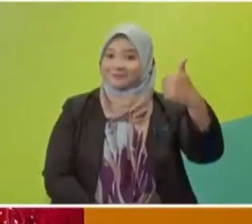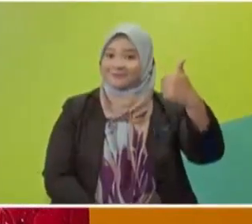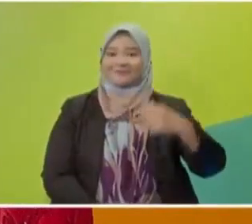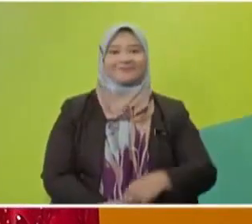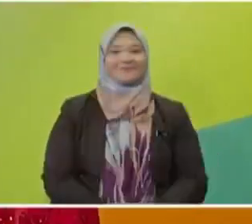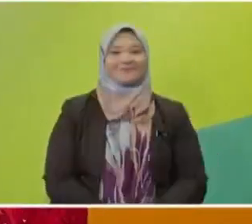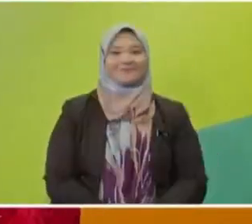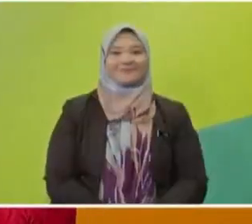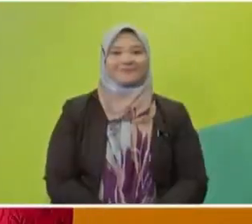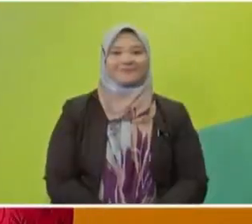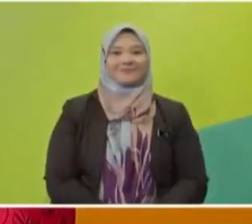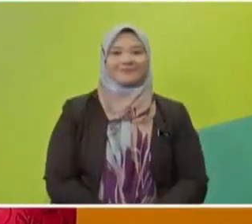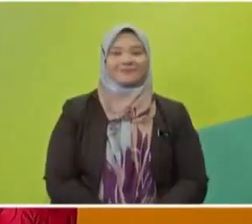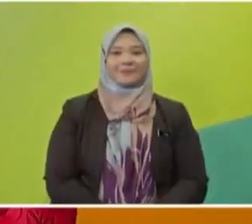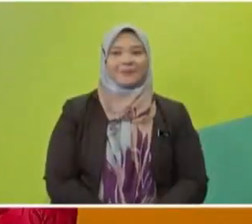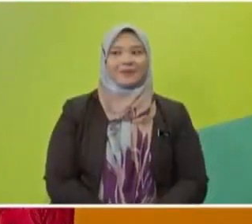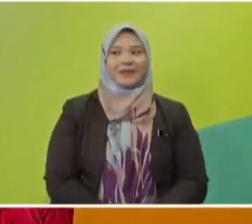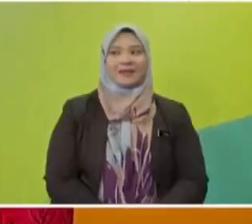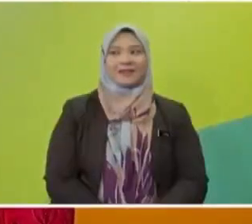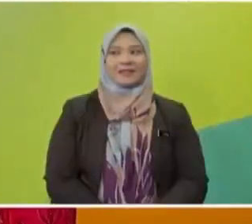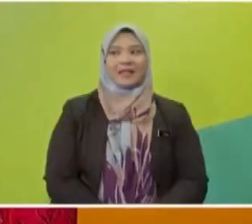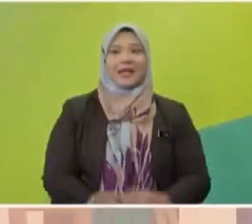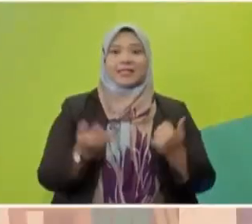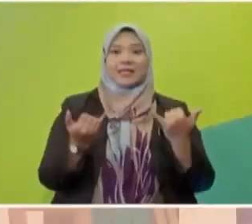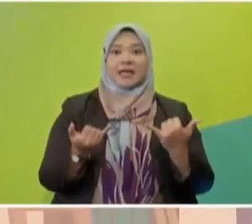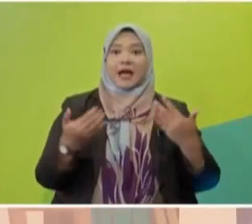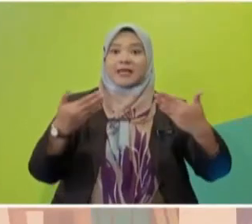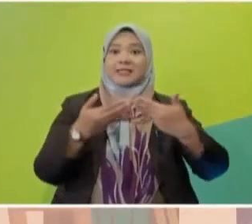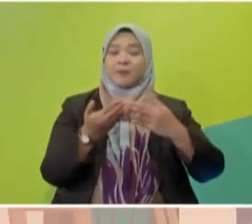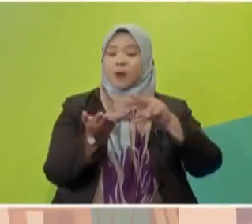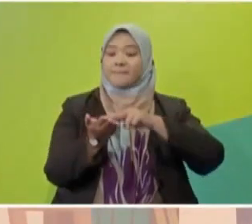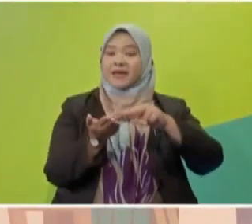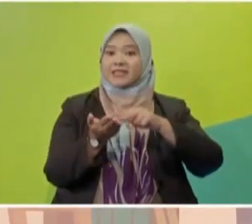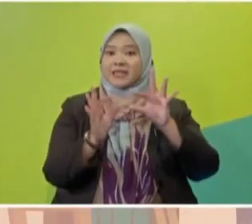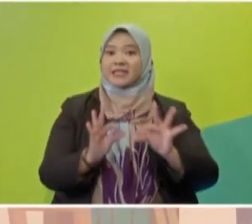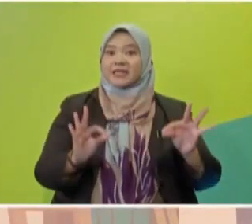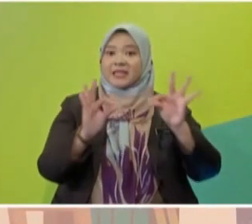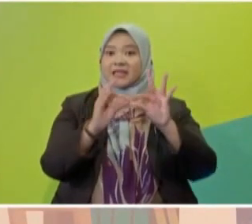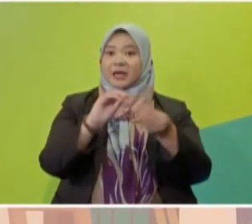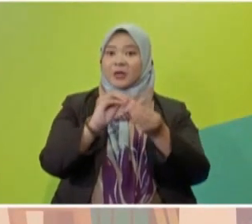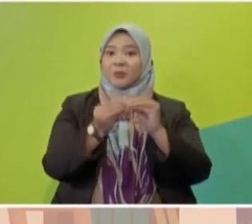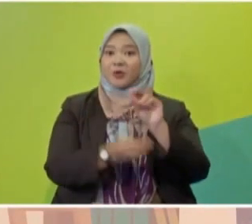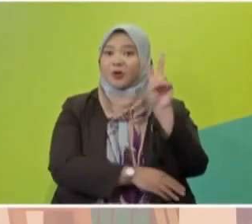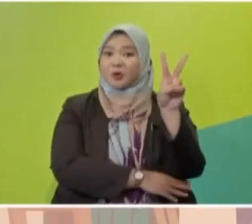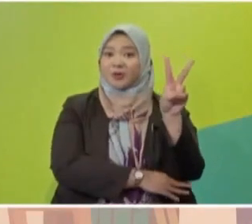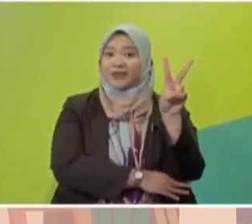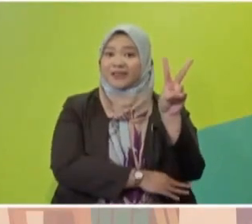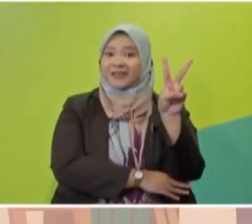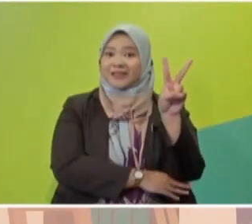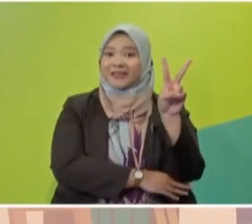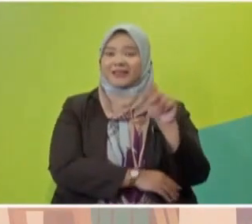kita dengarkan bacaan daripada Riz pula. Dipersilakan Riz. Silakan Riz.